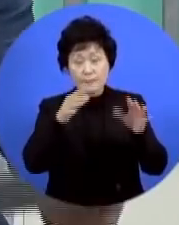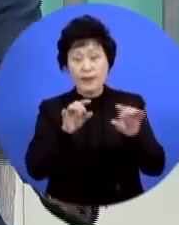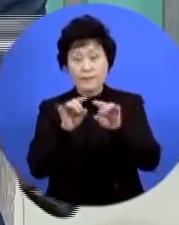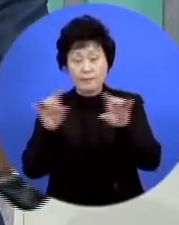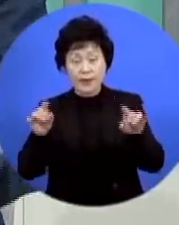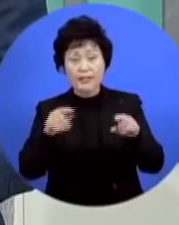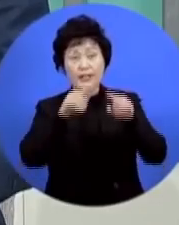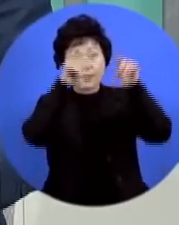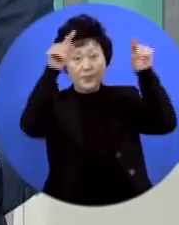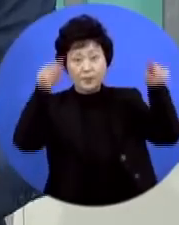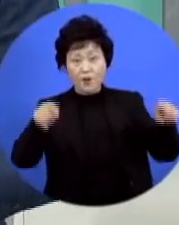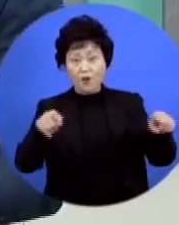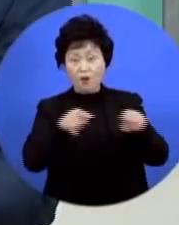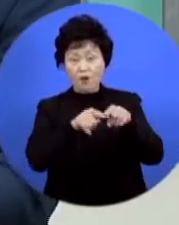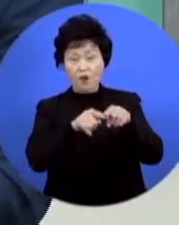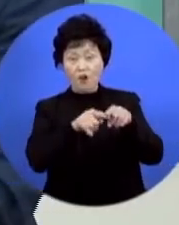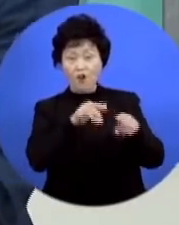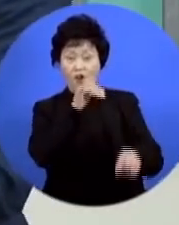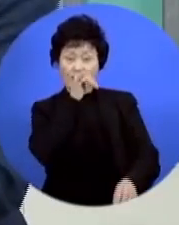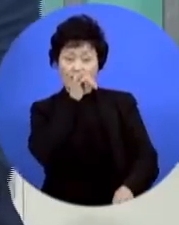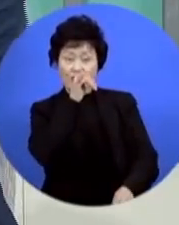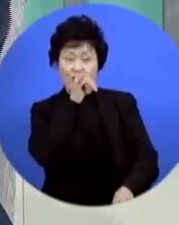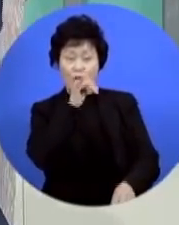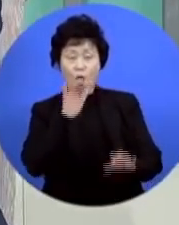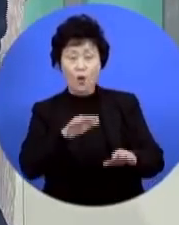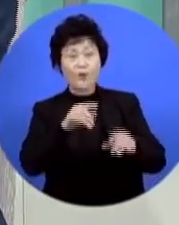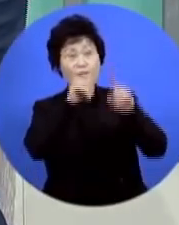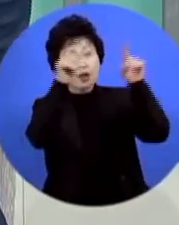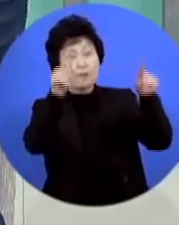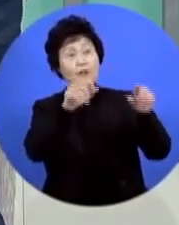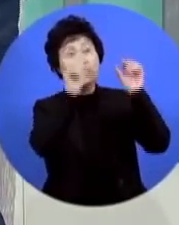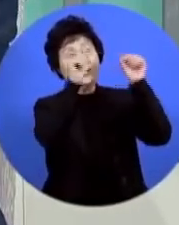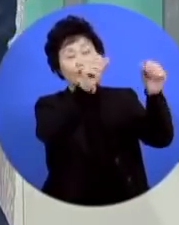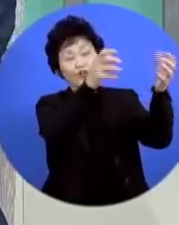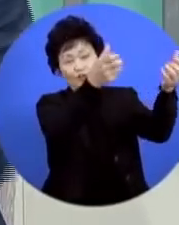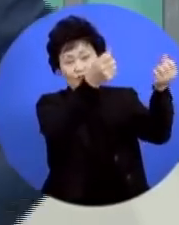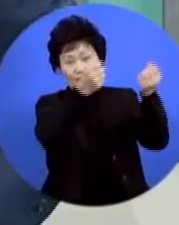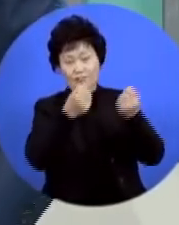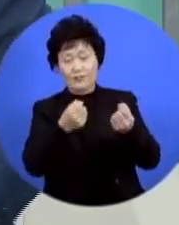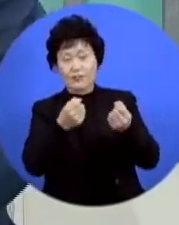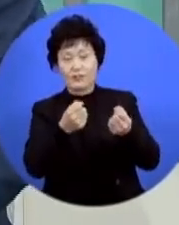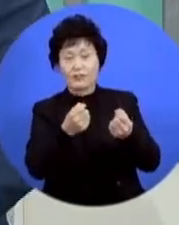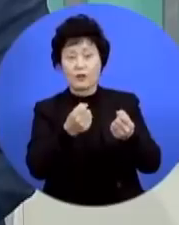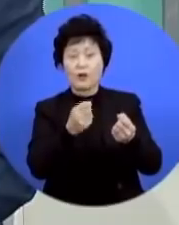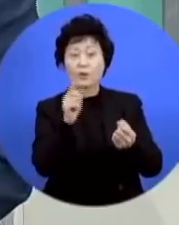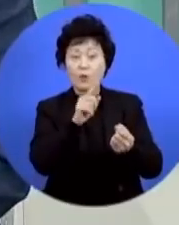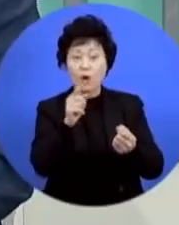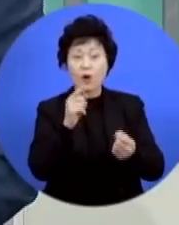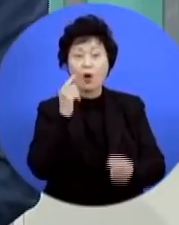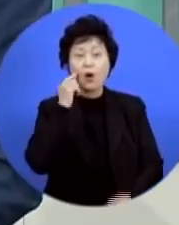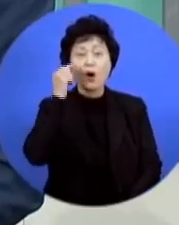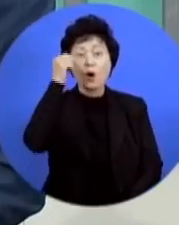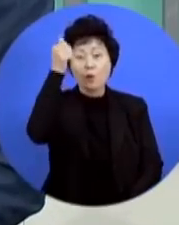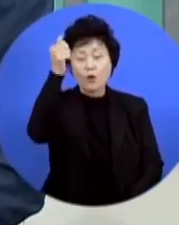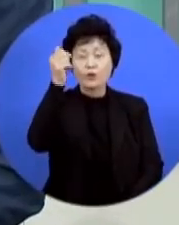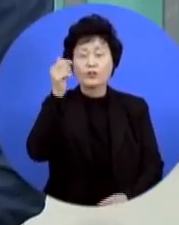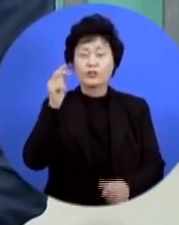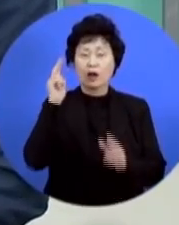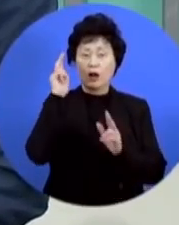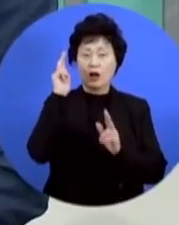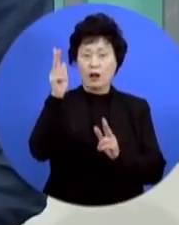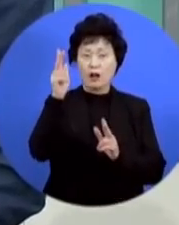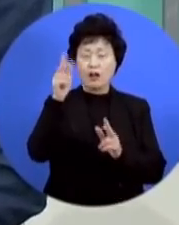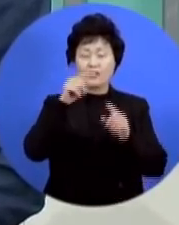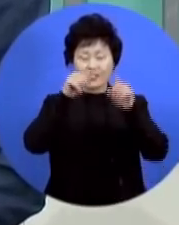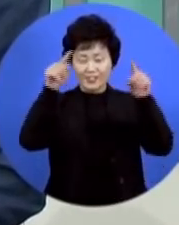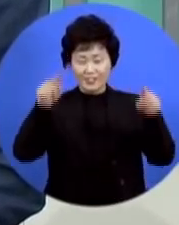그게 이겁니다. 오늘 저 벽에 있는 걸 떼우셨어요. 네. 아, 예. 새로운 교회 목사 선서문이라는 걸